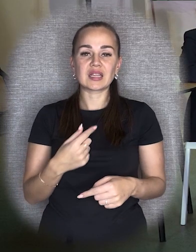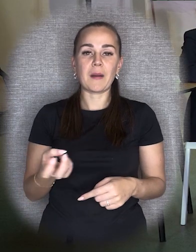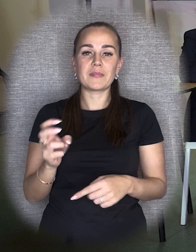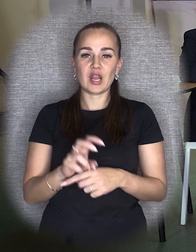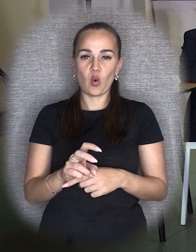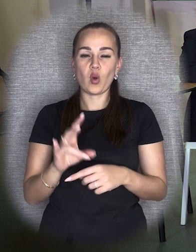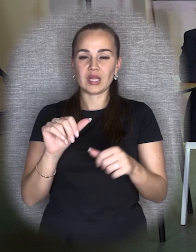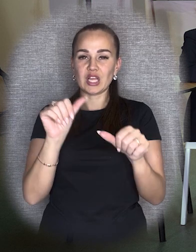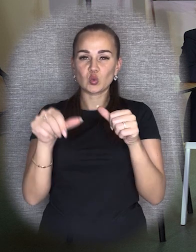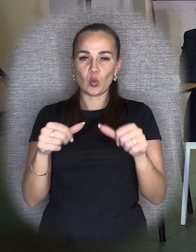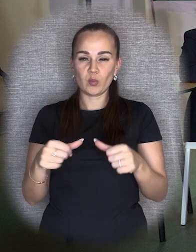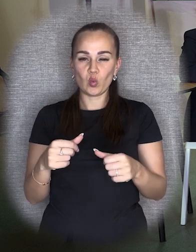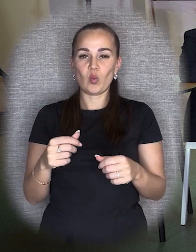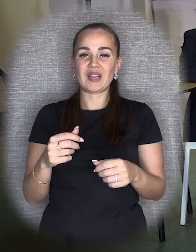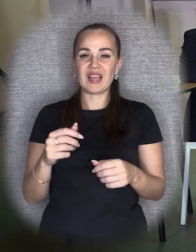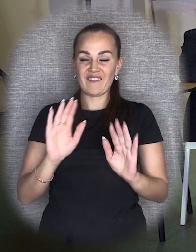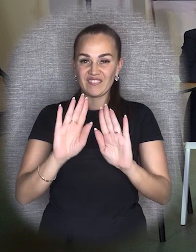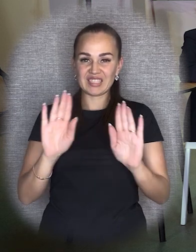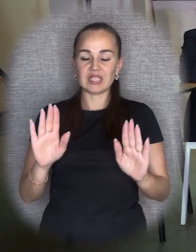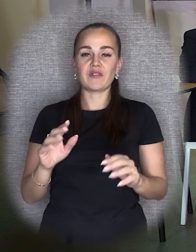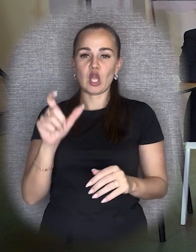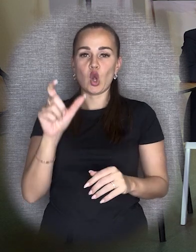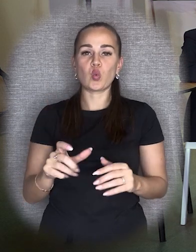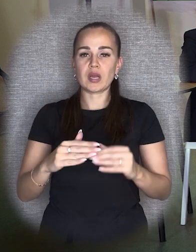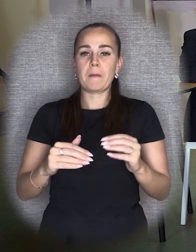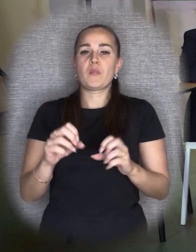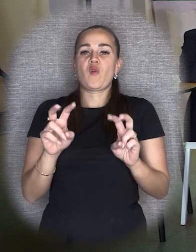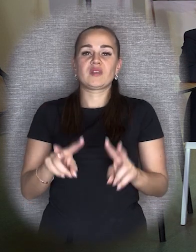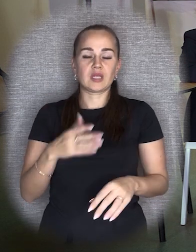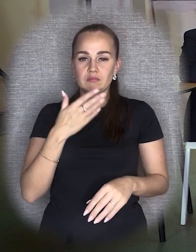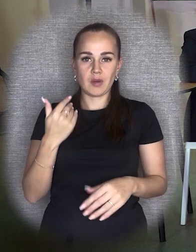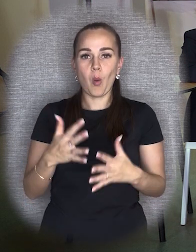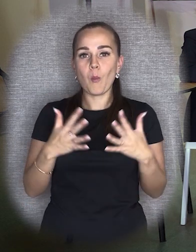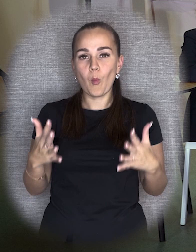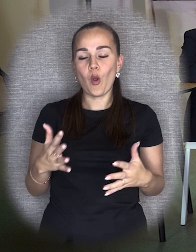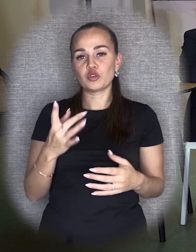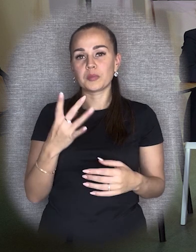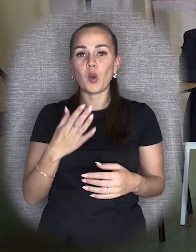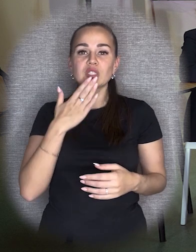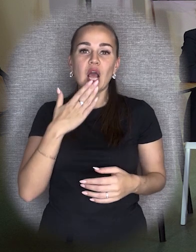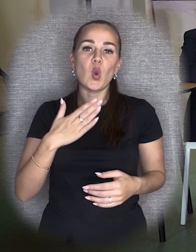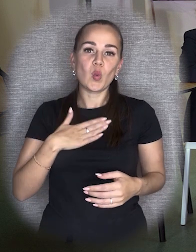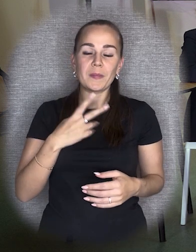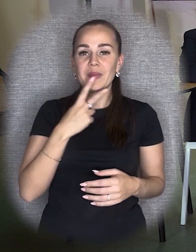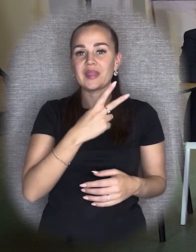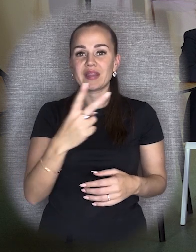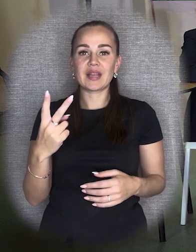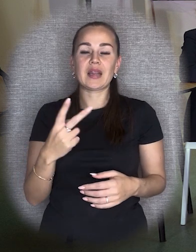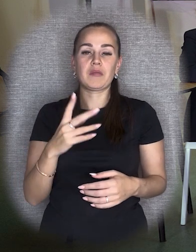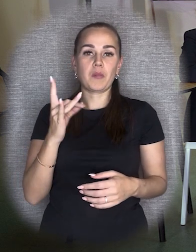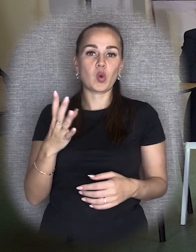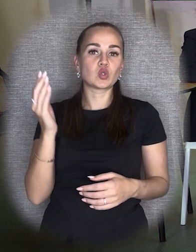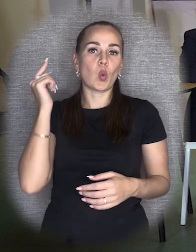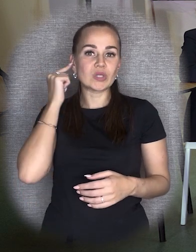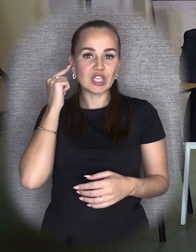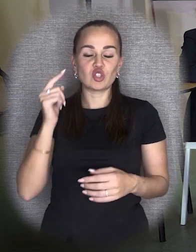на скульптурные выставки профессионалы. Много любителей, а много вообще людей несведущих, которые услышали от знакомых, что идет классная